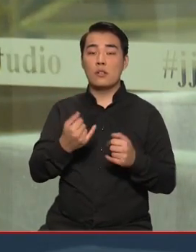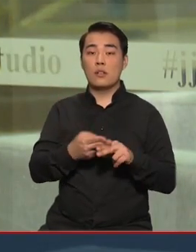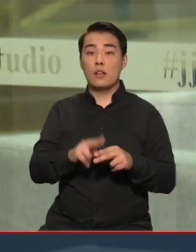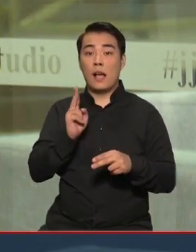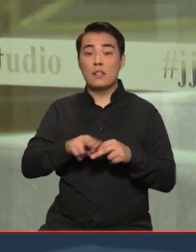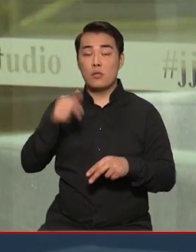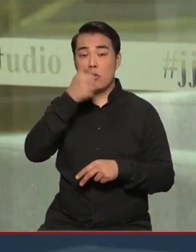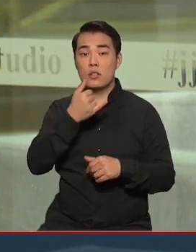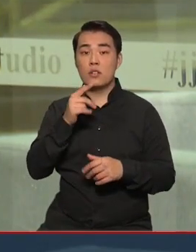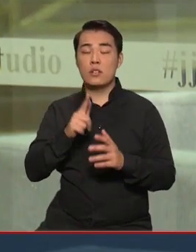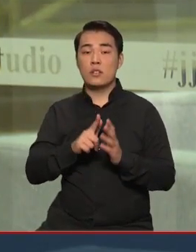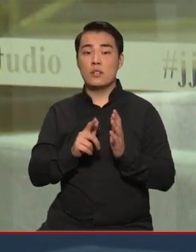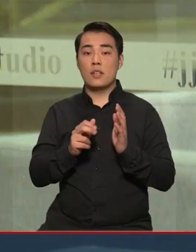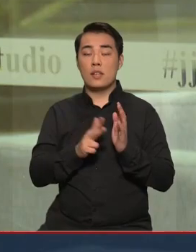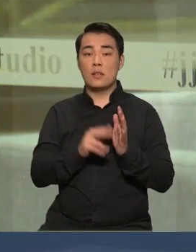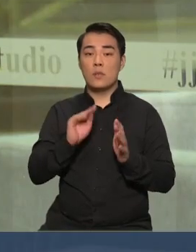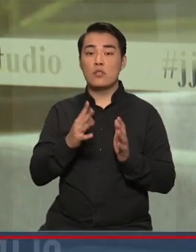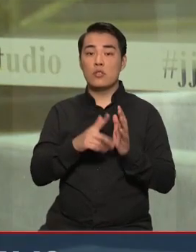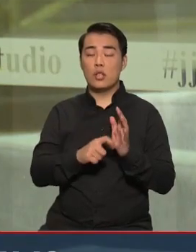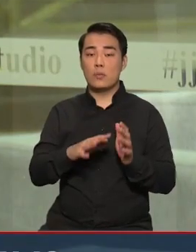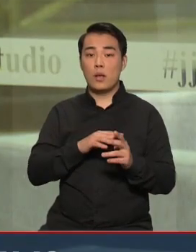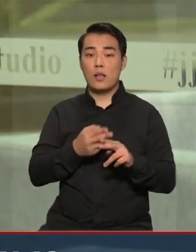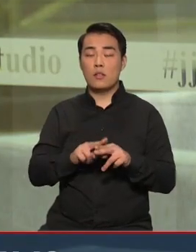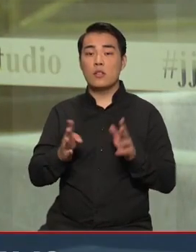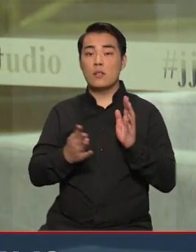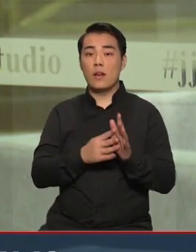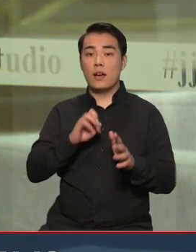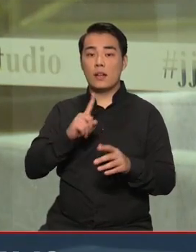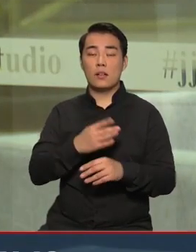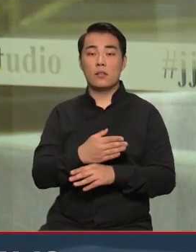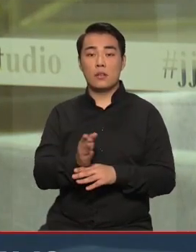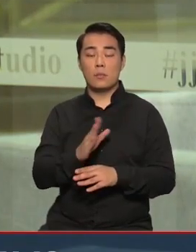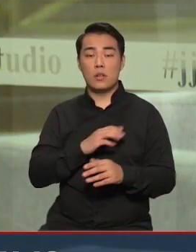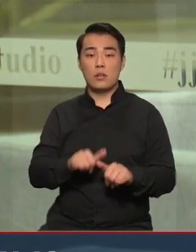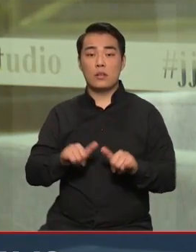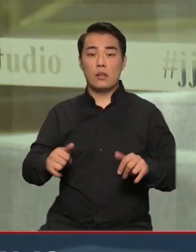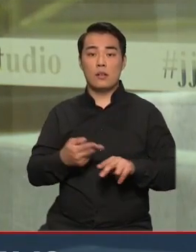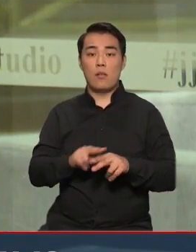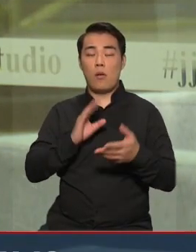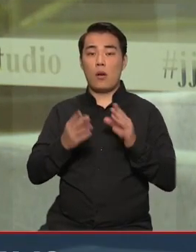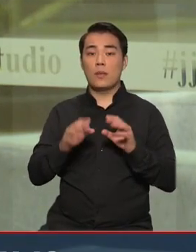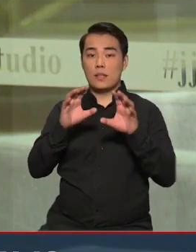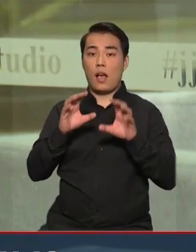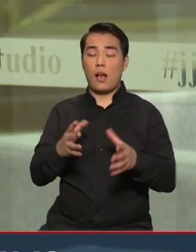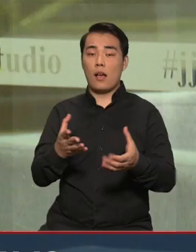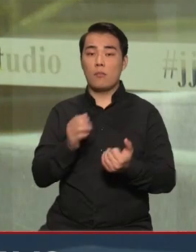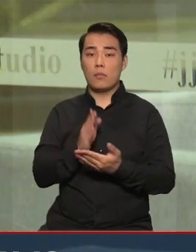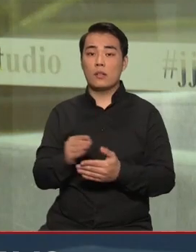болды. 9,5 есеге өсті. Сосын біздер осы заңды енді осы ұғымды осындай енгізу үшін заң қабылдап